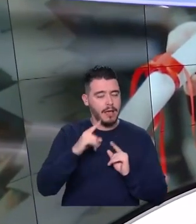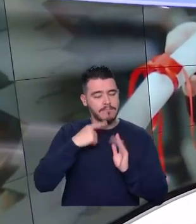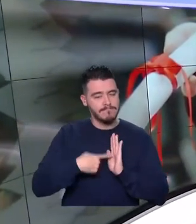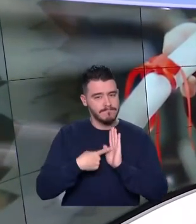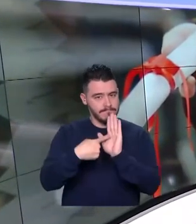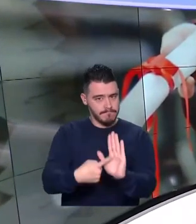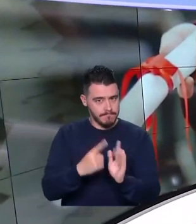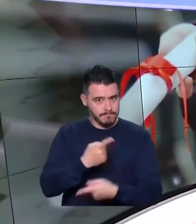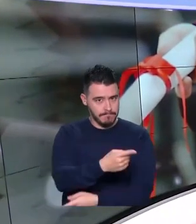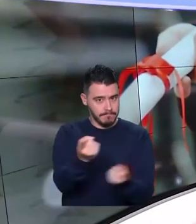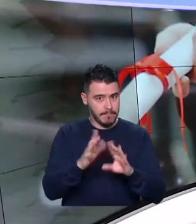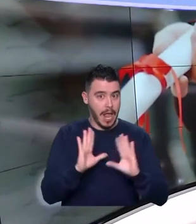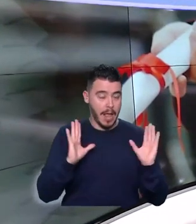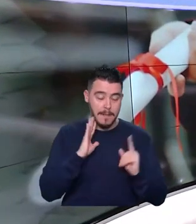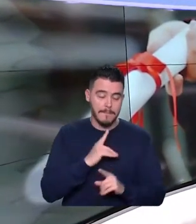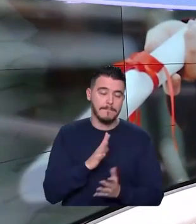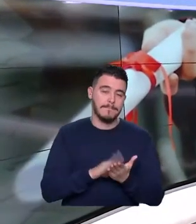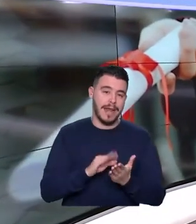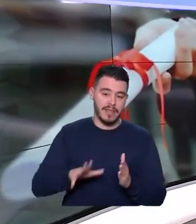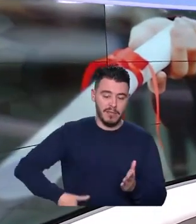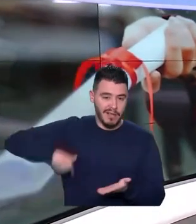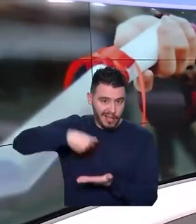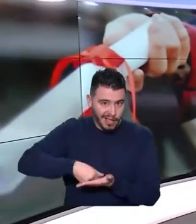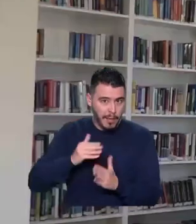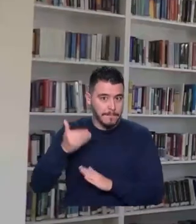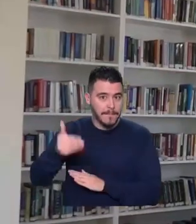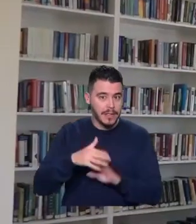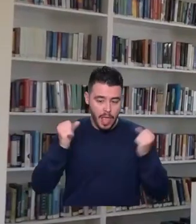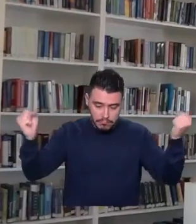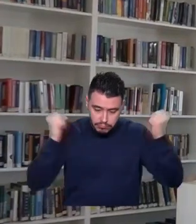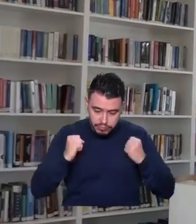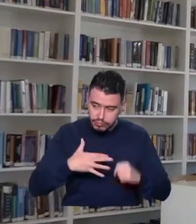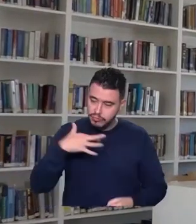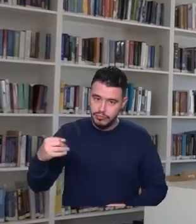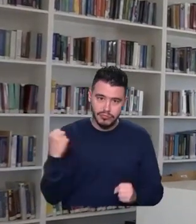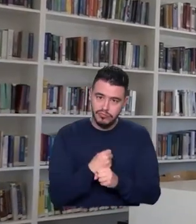εκπλήξεων, πληρώνοντας για πτυχία που δεν θα έχουν τελικά επαγγελματικό αντίκρισμα.